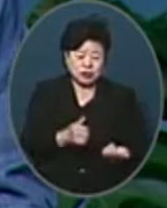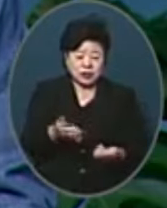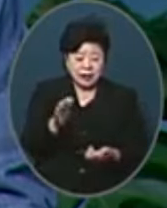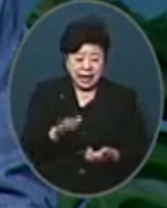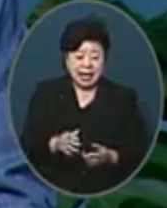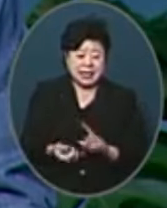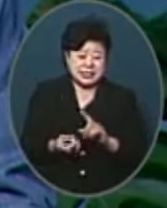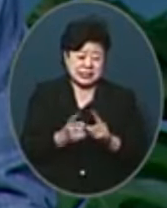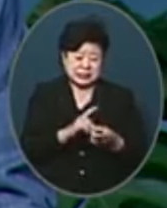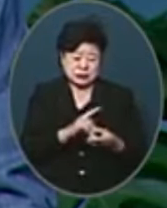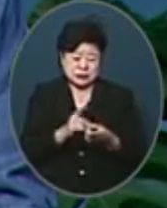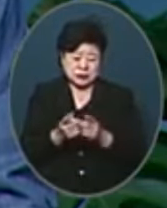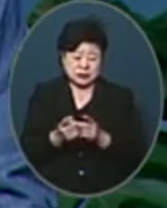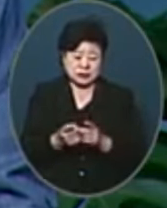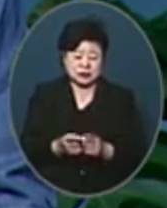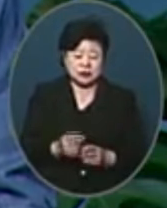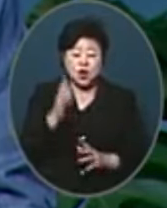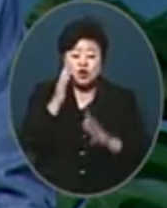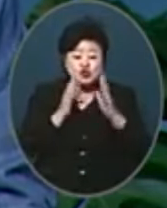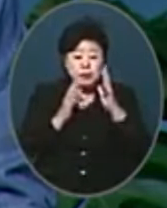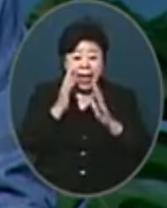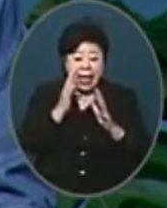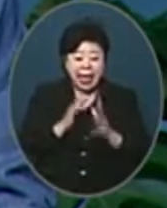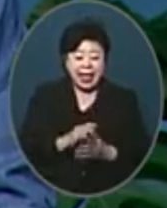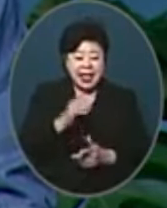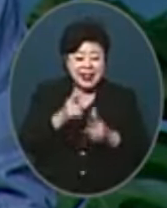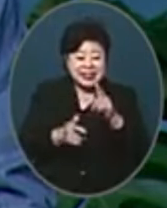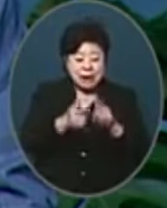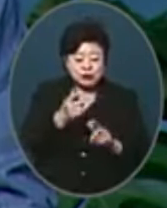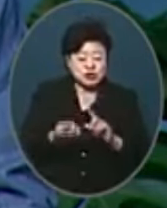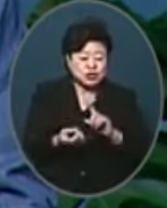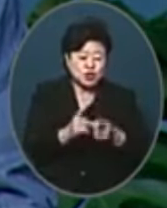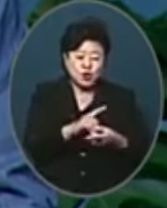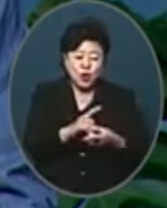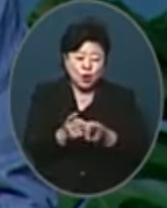그러나 숲에 있는 나무들은